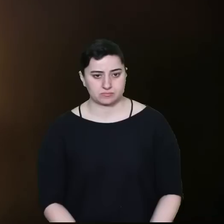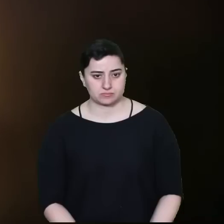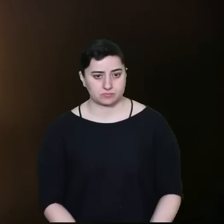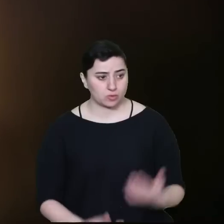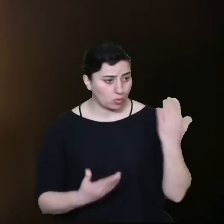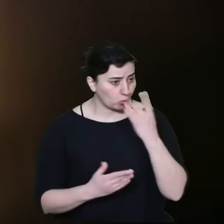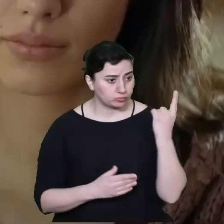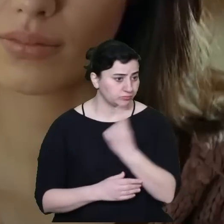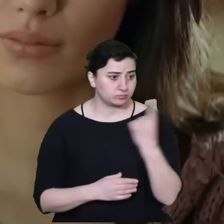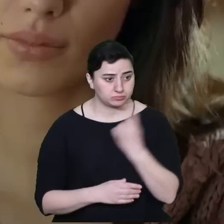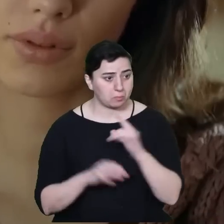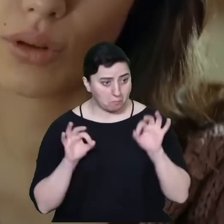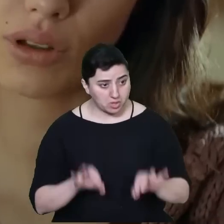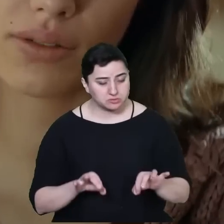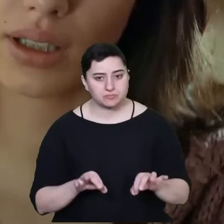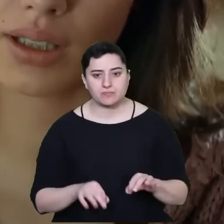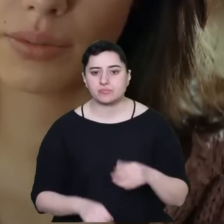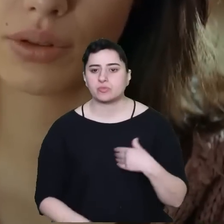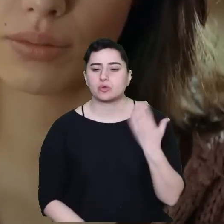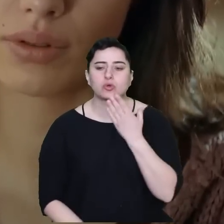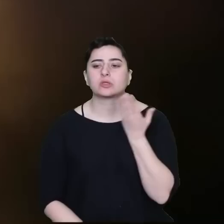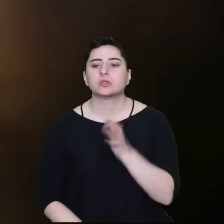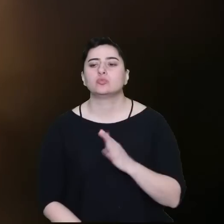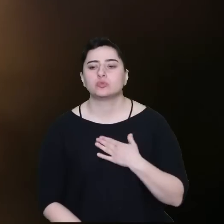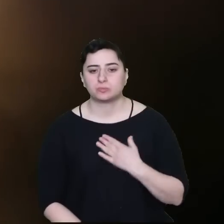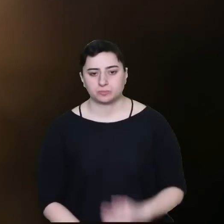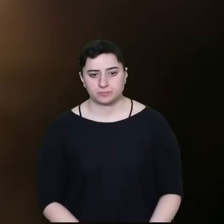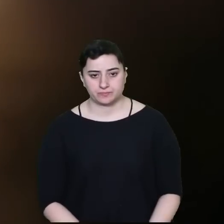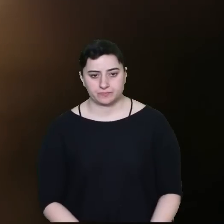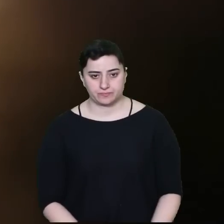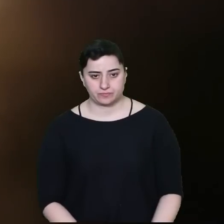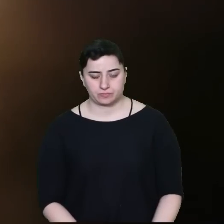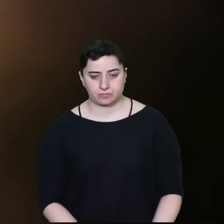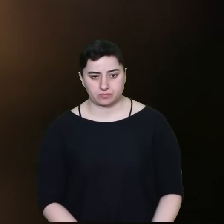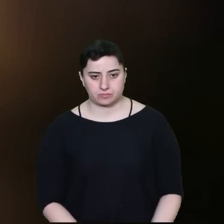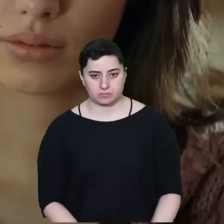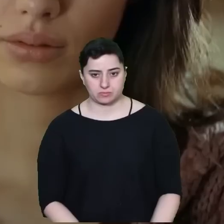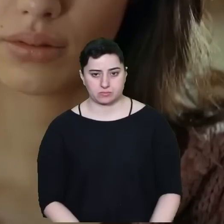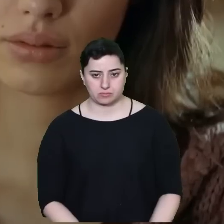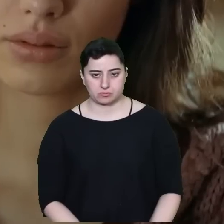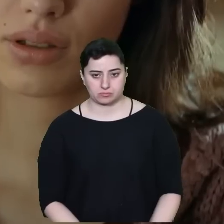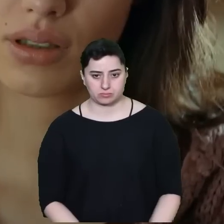Okula gitmeye başladın mı? Okula falan gitmiyorum.